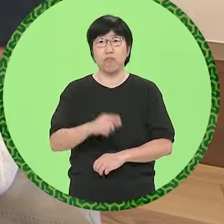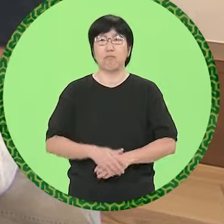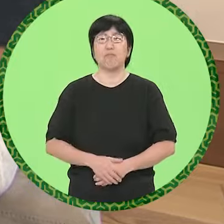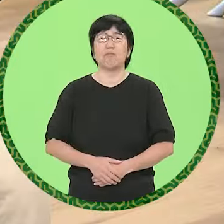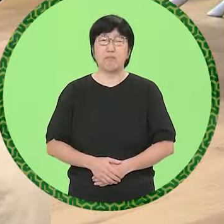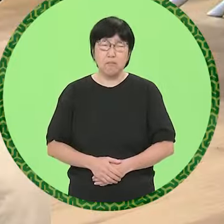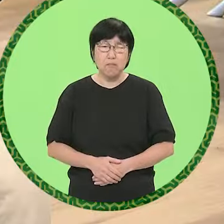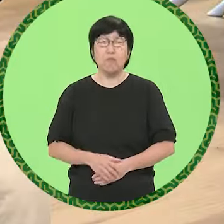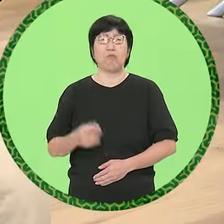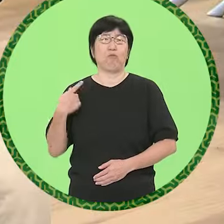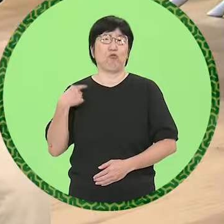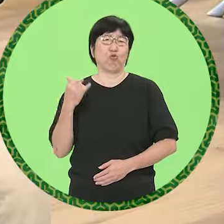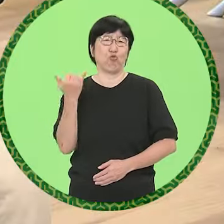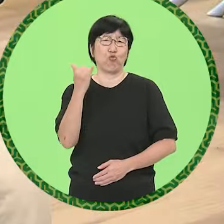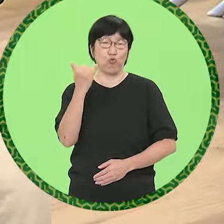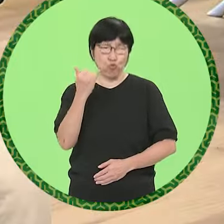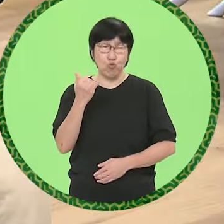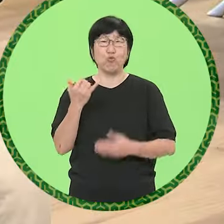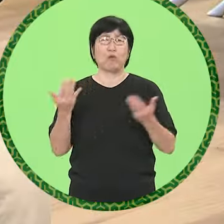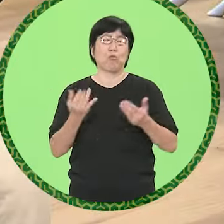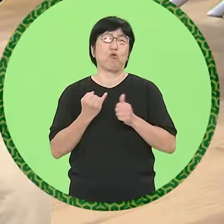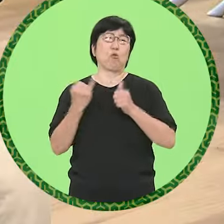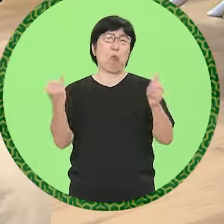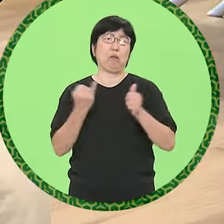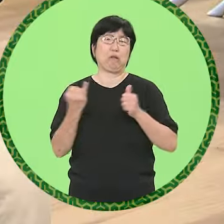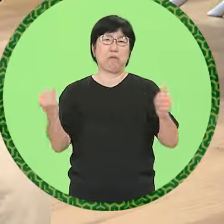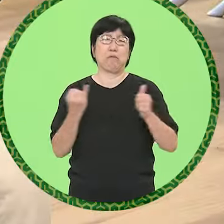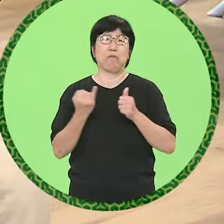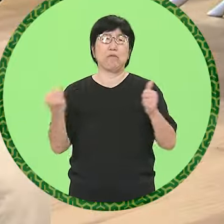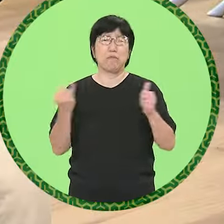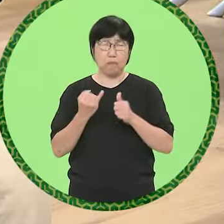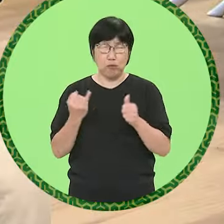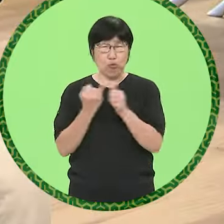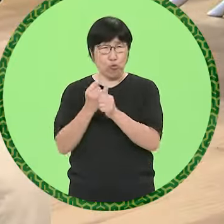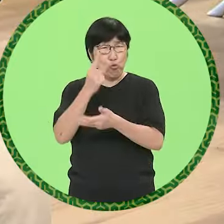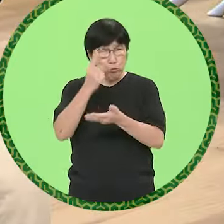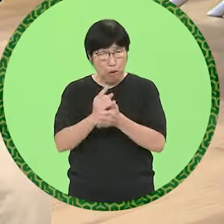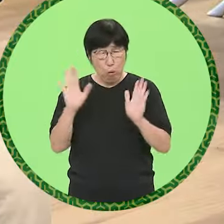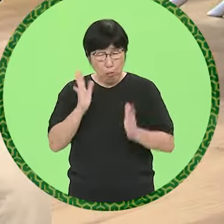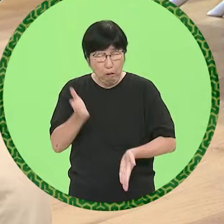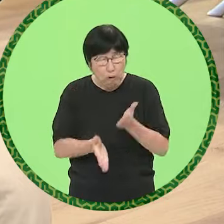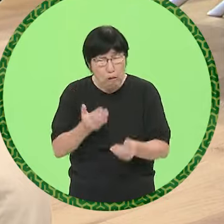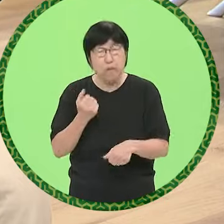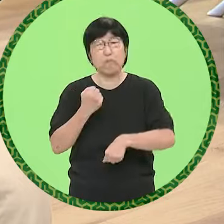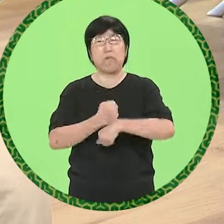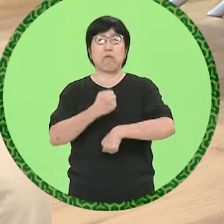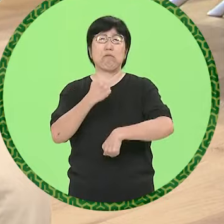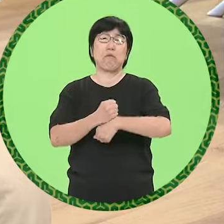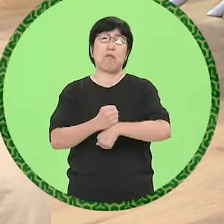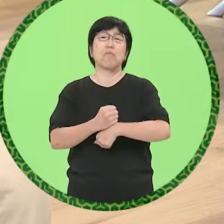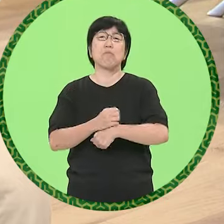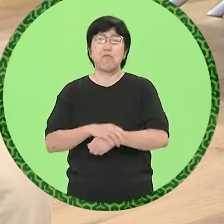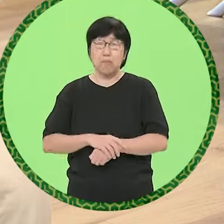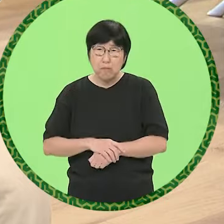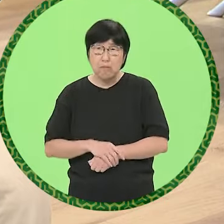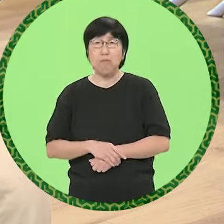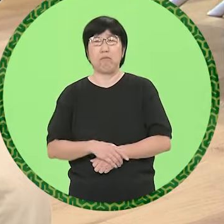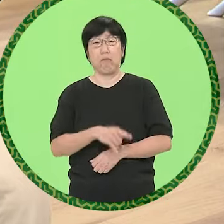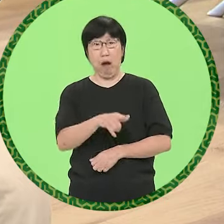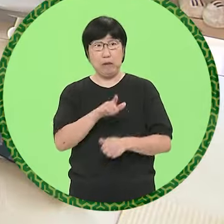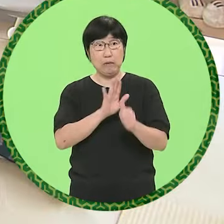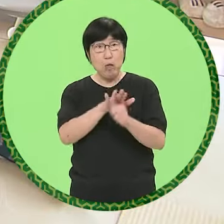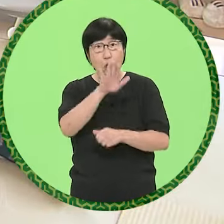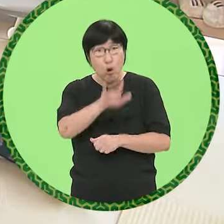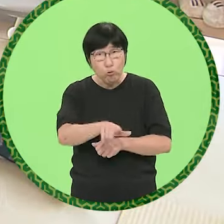ですか？ きっかけは共働きなので、夫婦だけだったら子育てが大変かなと思って